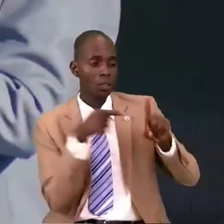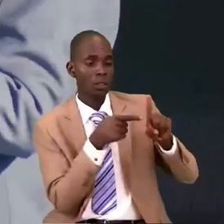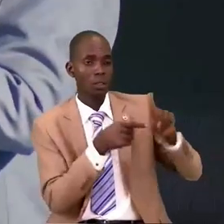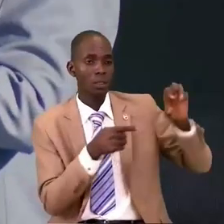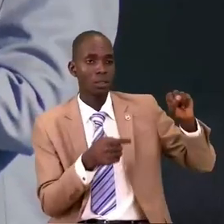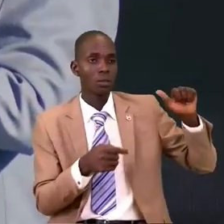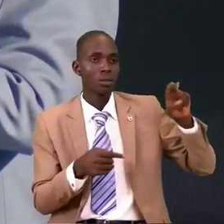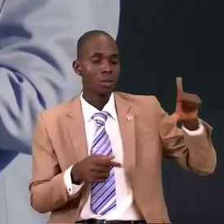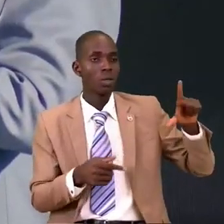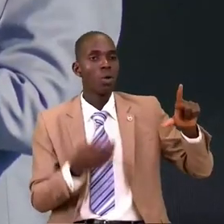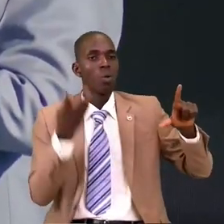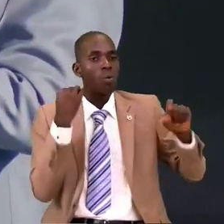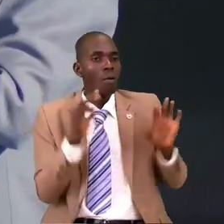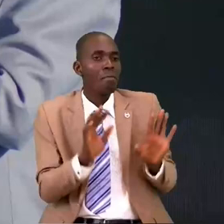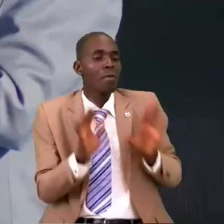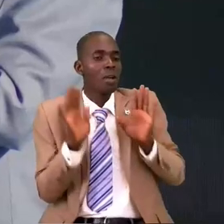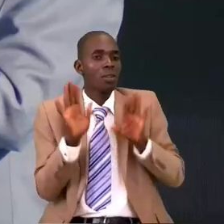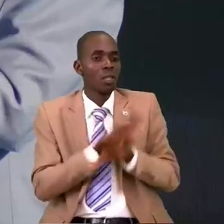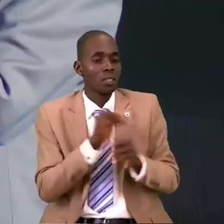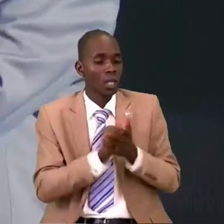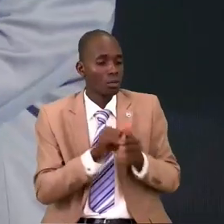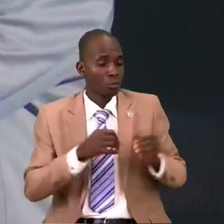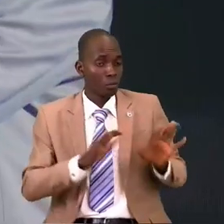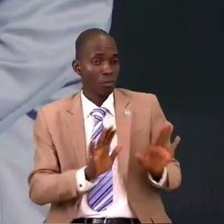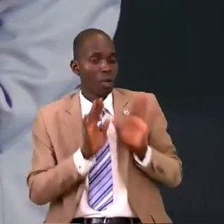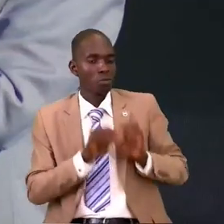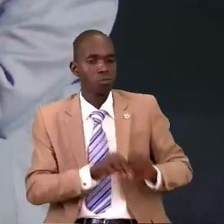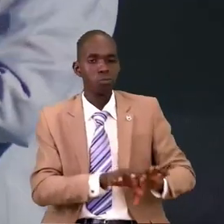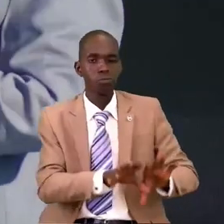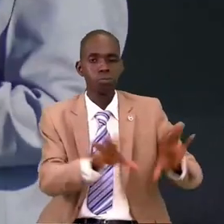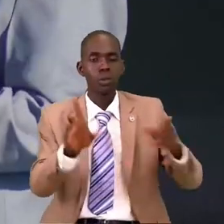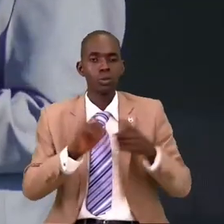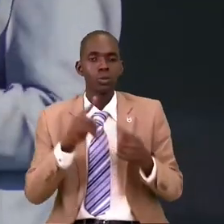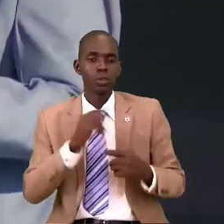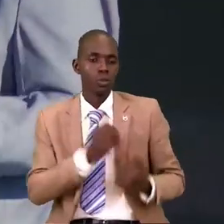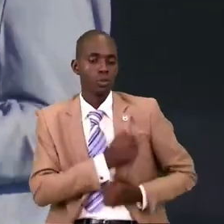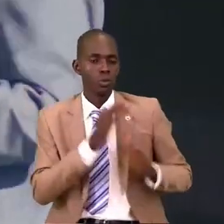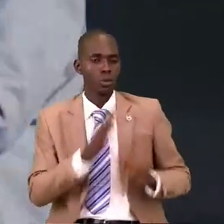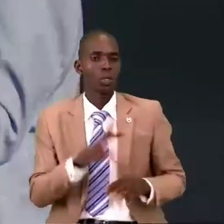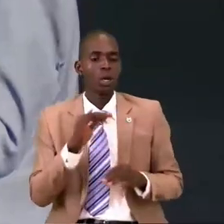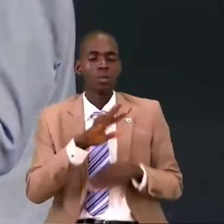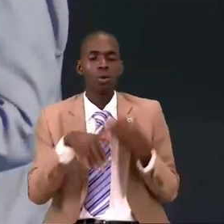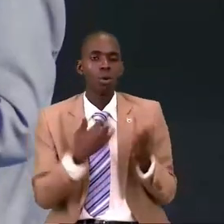peuple d'Israël. Saül, ses genoux se cognaient entre eux.